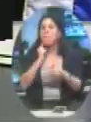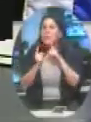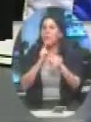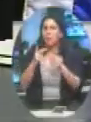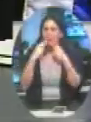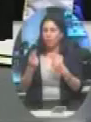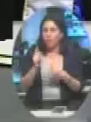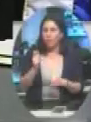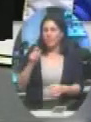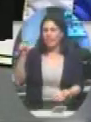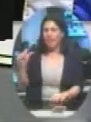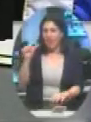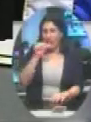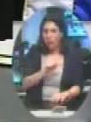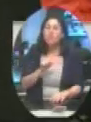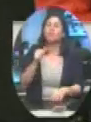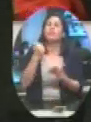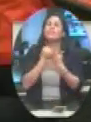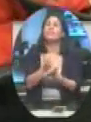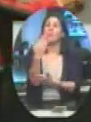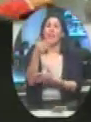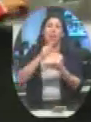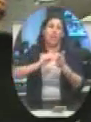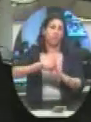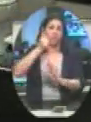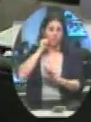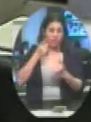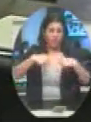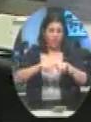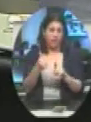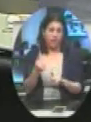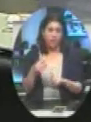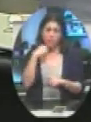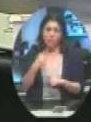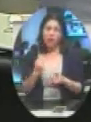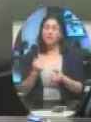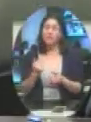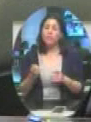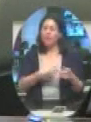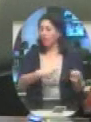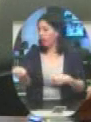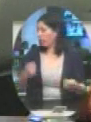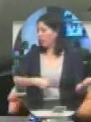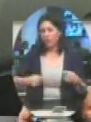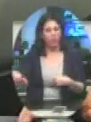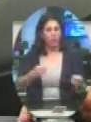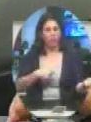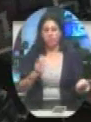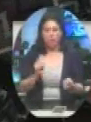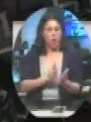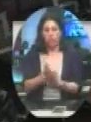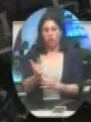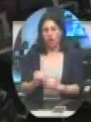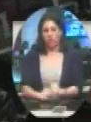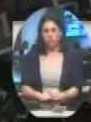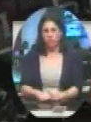חבר הכנסת אלי אלאלוף לתקציב המדינה שאושר אמש בוועדת הכספים, ואמר כי הכספים חולקו בצורה בזויה ולא ישרה.